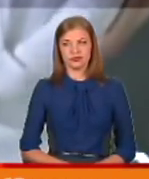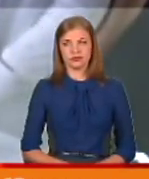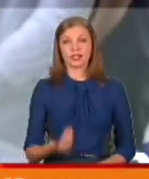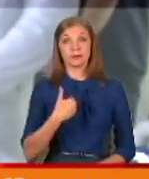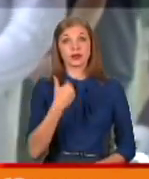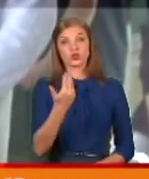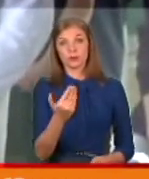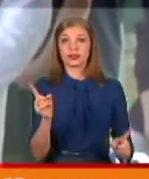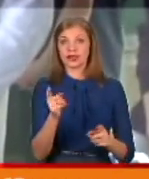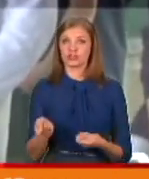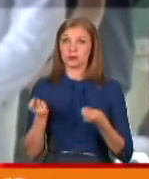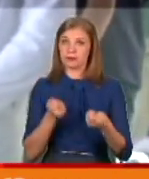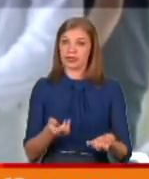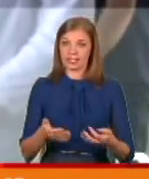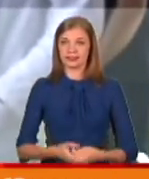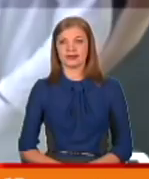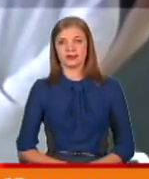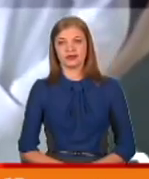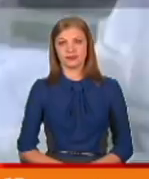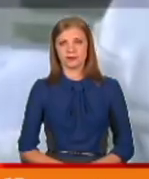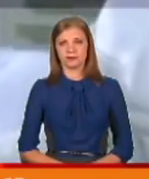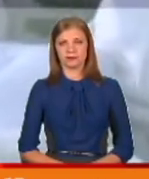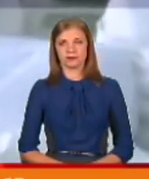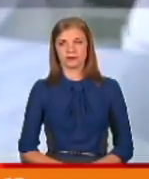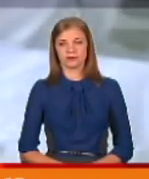Ми тобі дещо принесли.